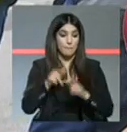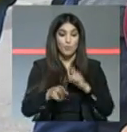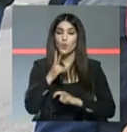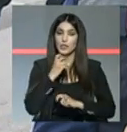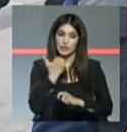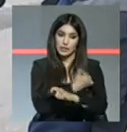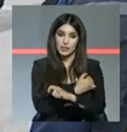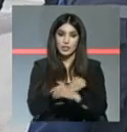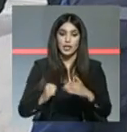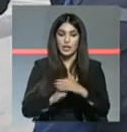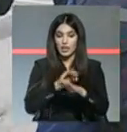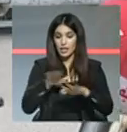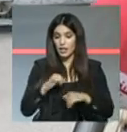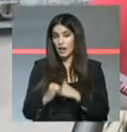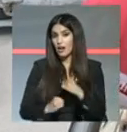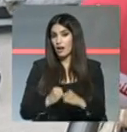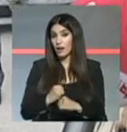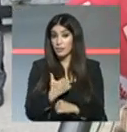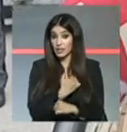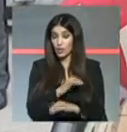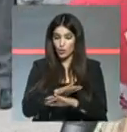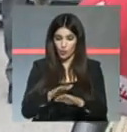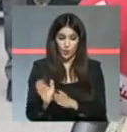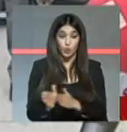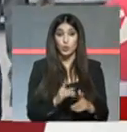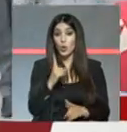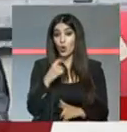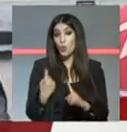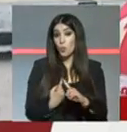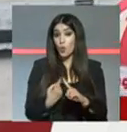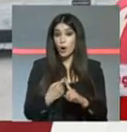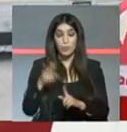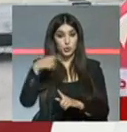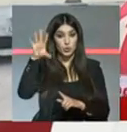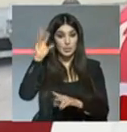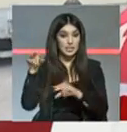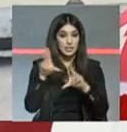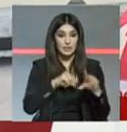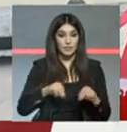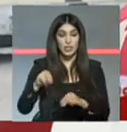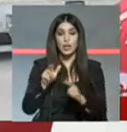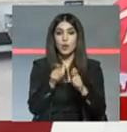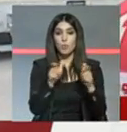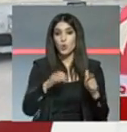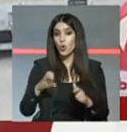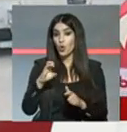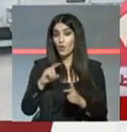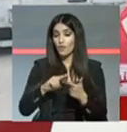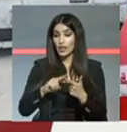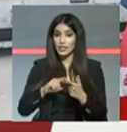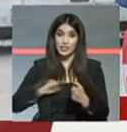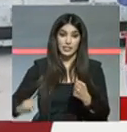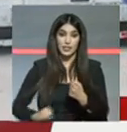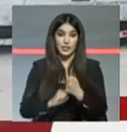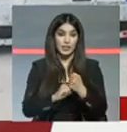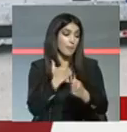التونسيين إلى حدود نهاية هذه السنة. هو يوم مهم بالنسبة لتونس وكذلك لمبادرة كوفاكس التي ستساهم